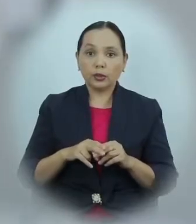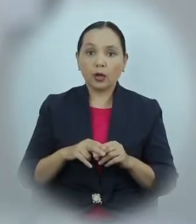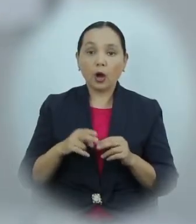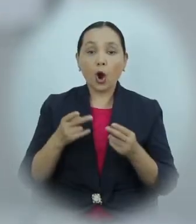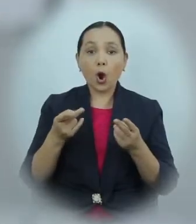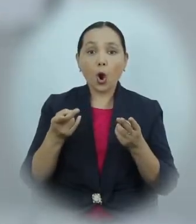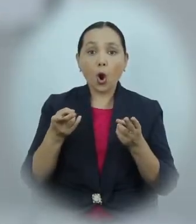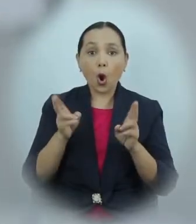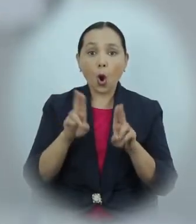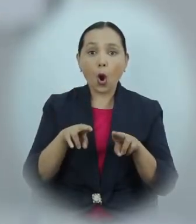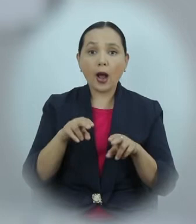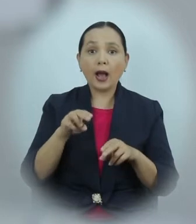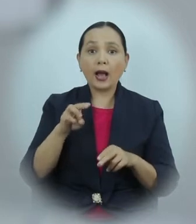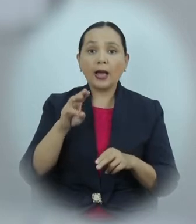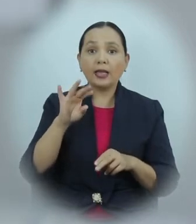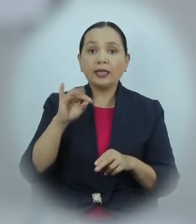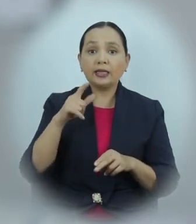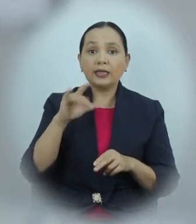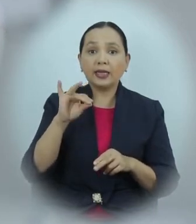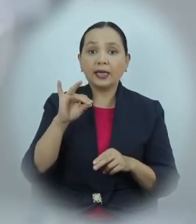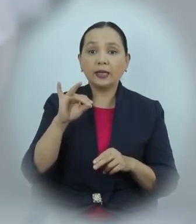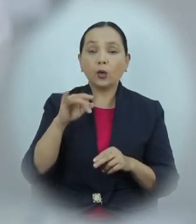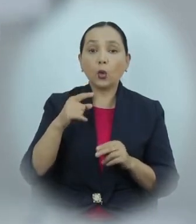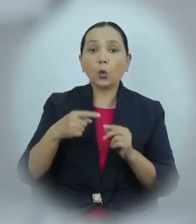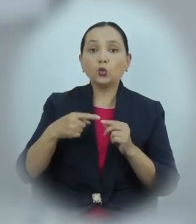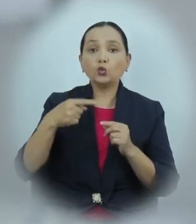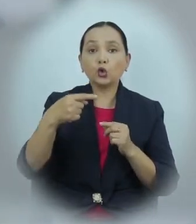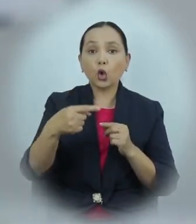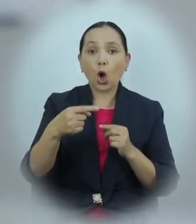qolgan qayçılarga nisbatan tig'i uzunroqligi.